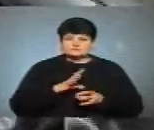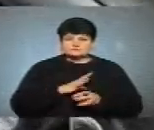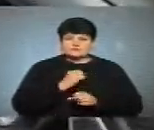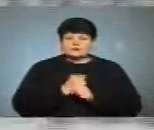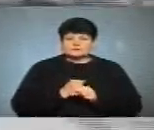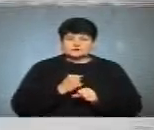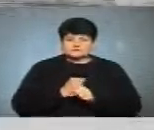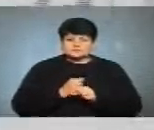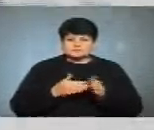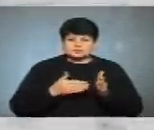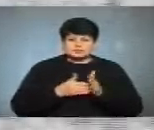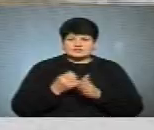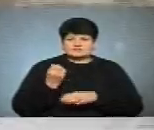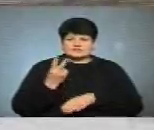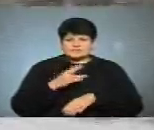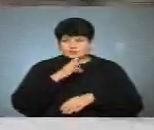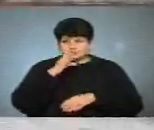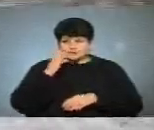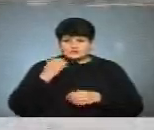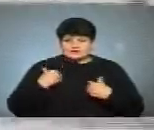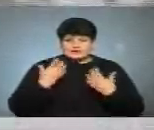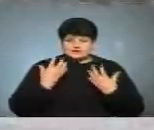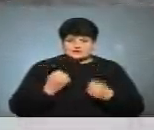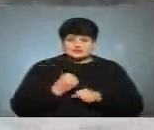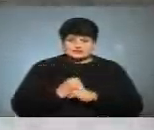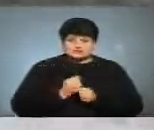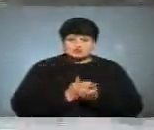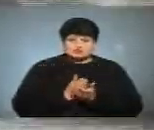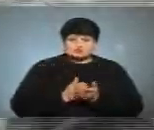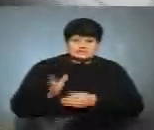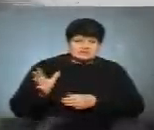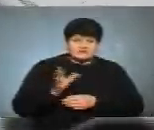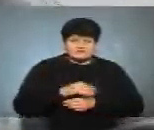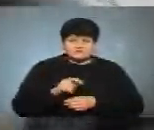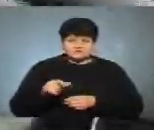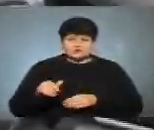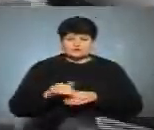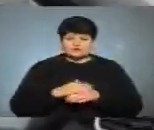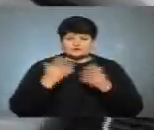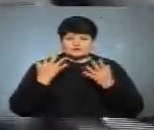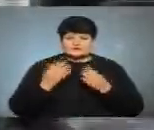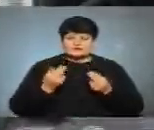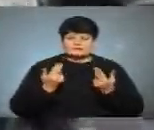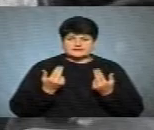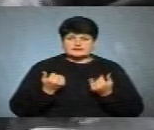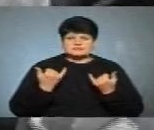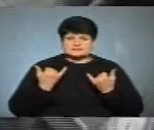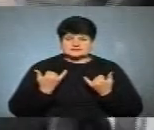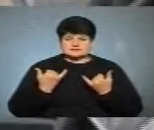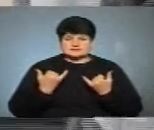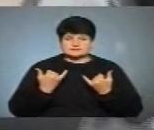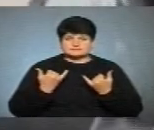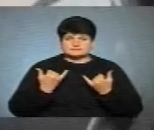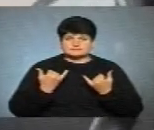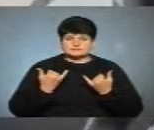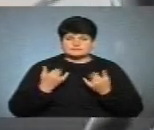працювати до 12-ї ночі аж на роботі, щоб обслужити всіх пацієнтів. Доброго дня, так. Зараз